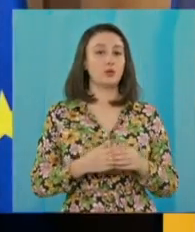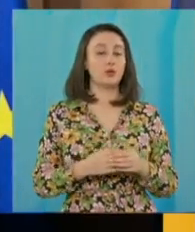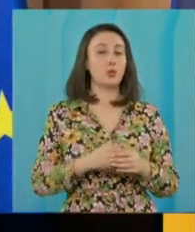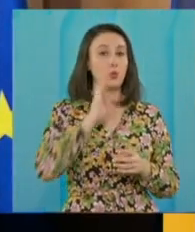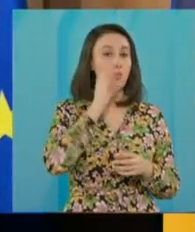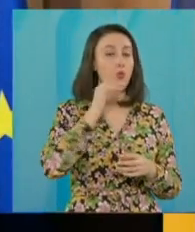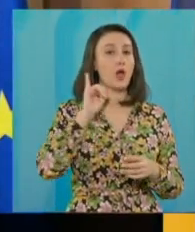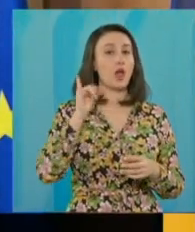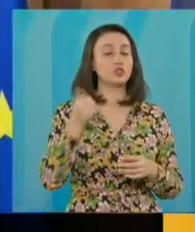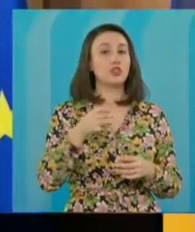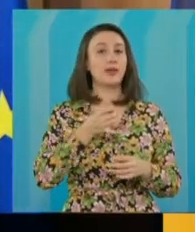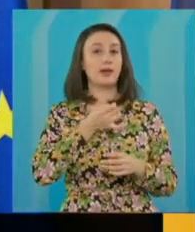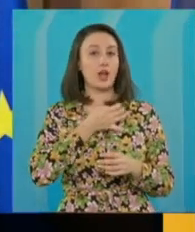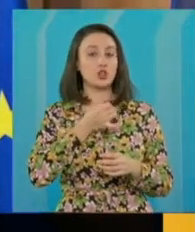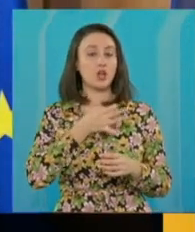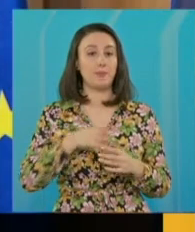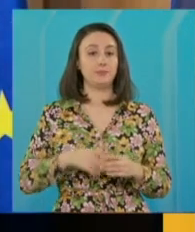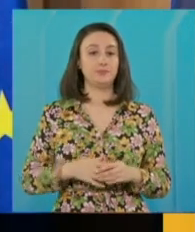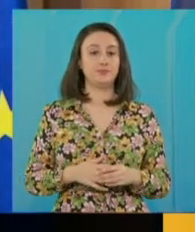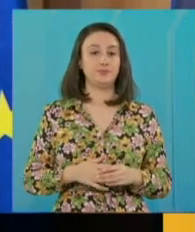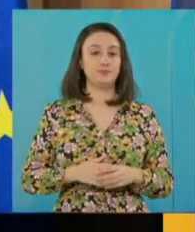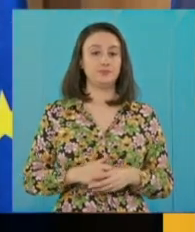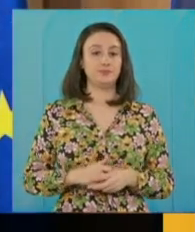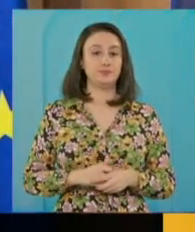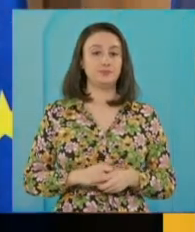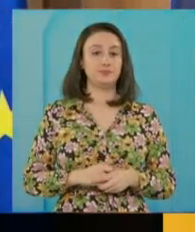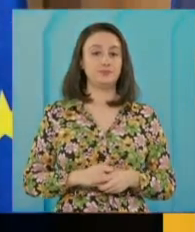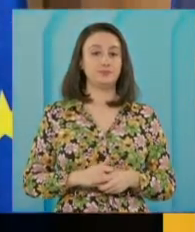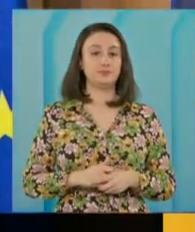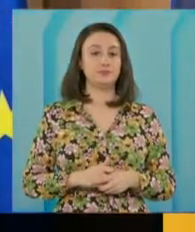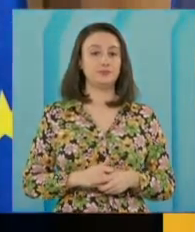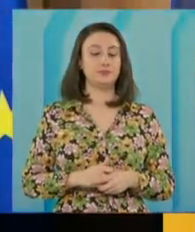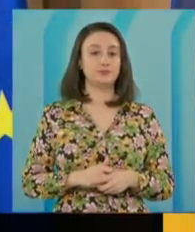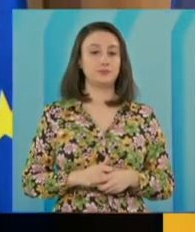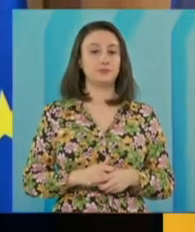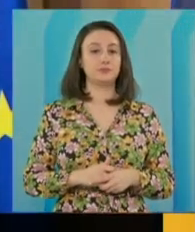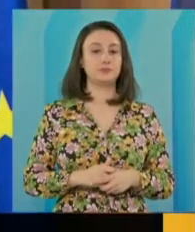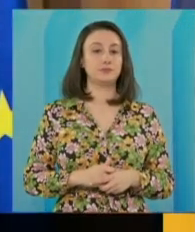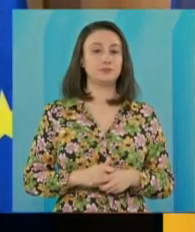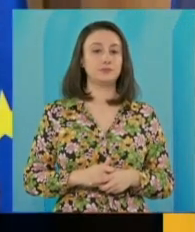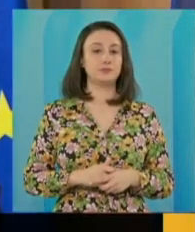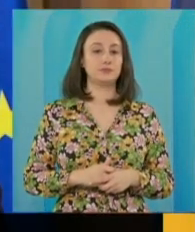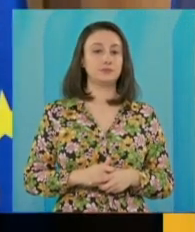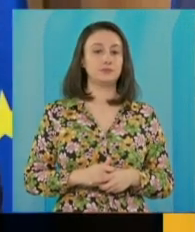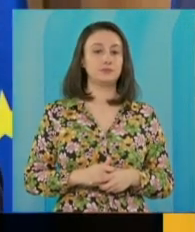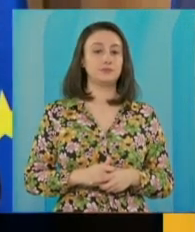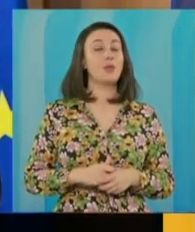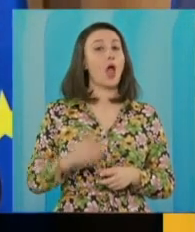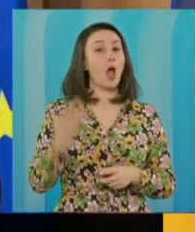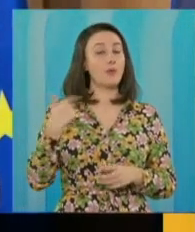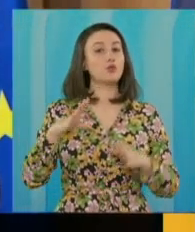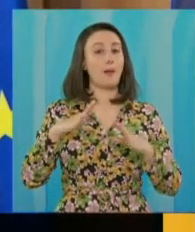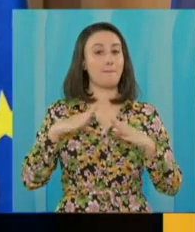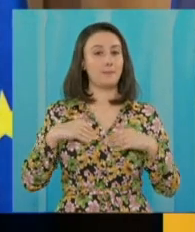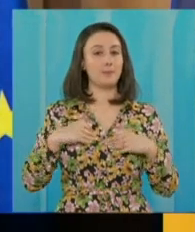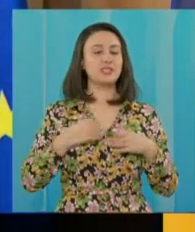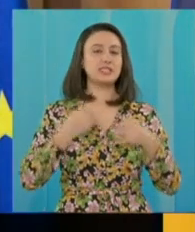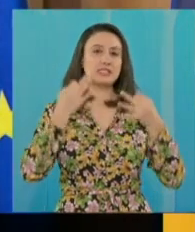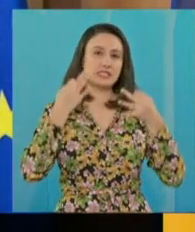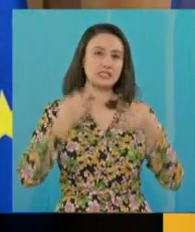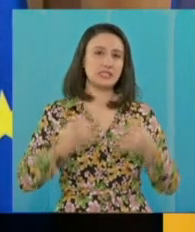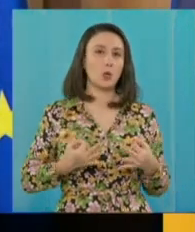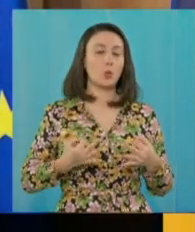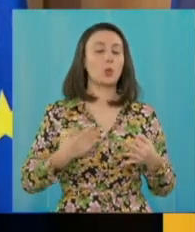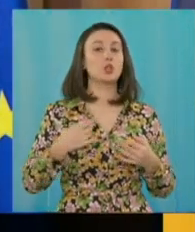Bulgaria și Grecia. Am avut și am primit garanții că